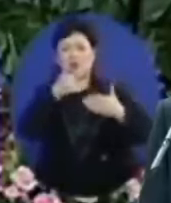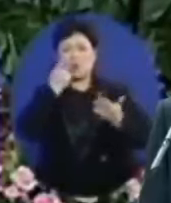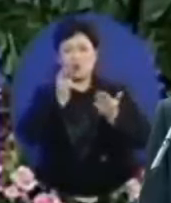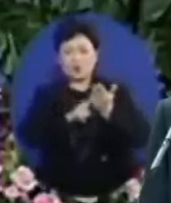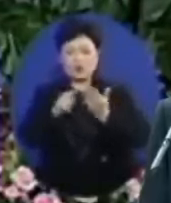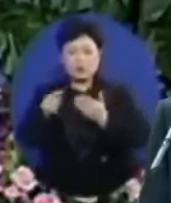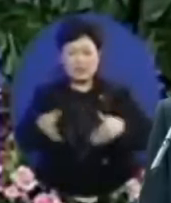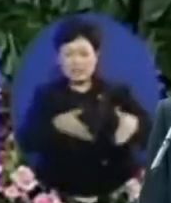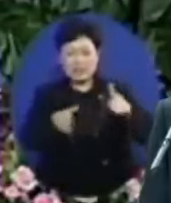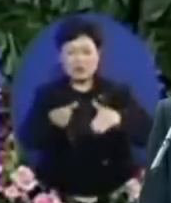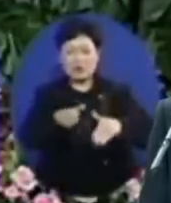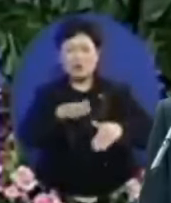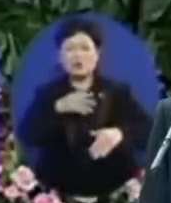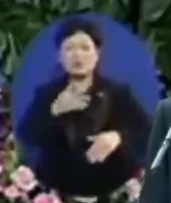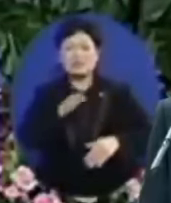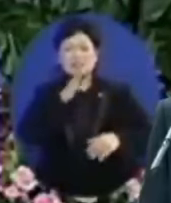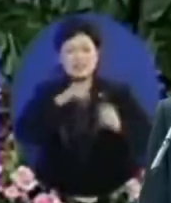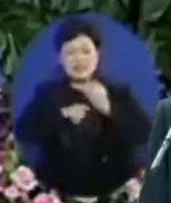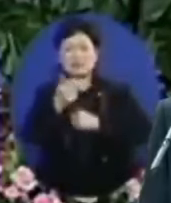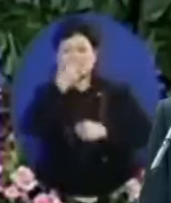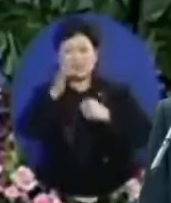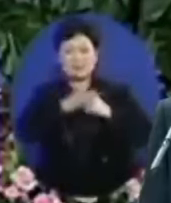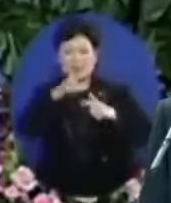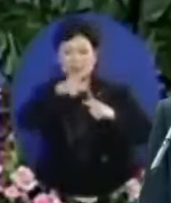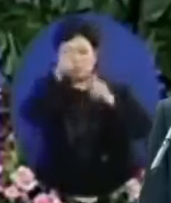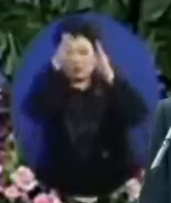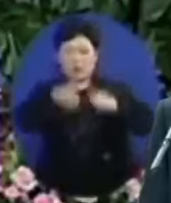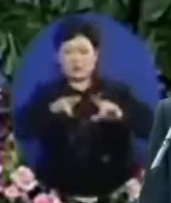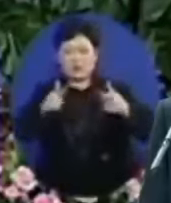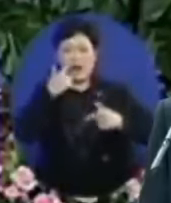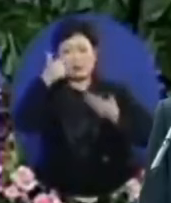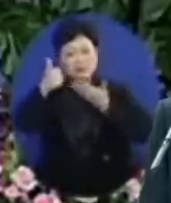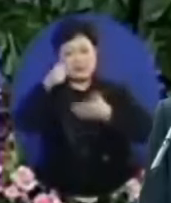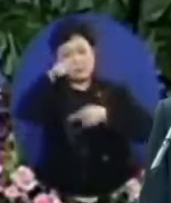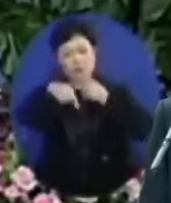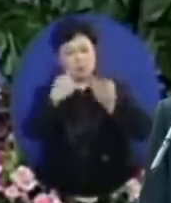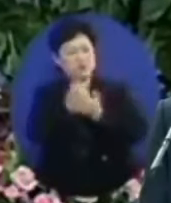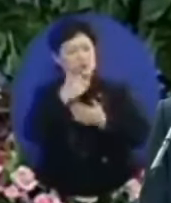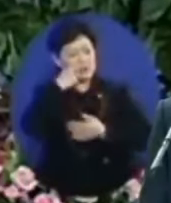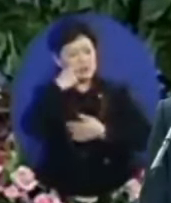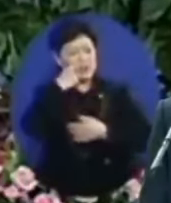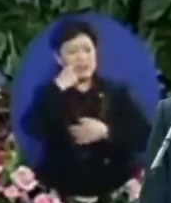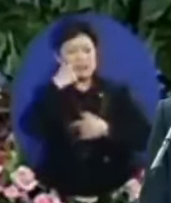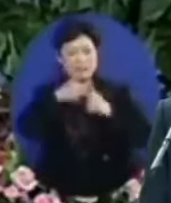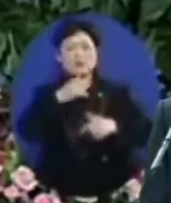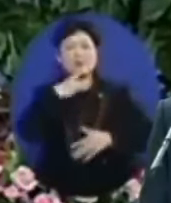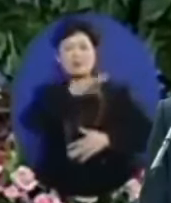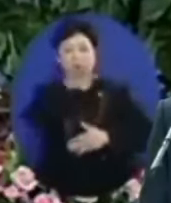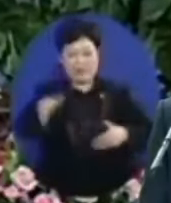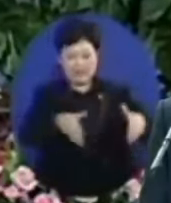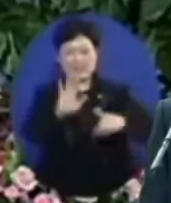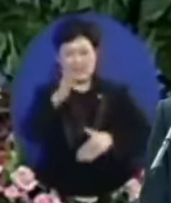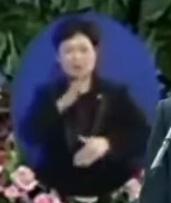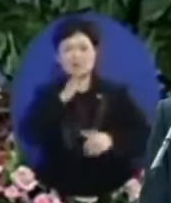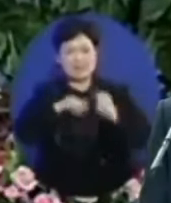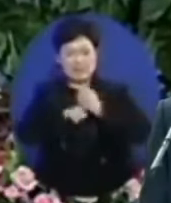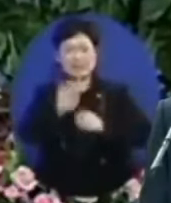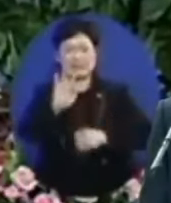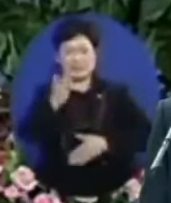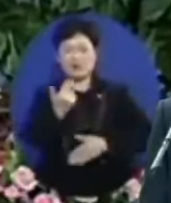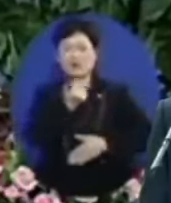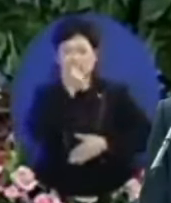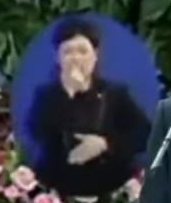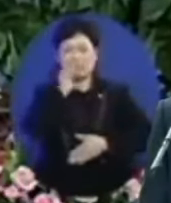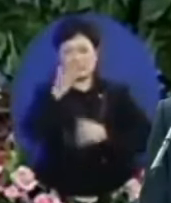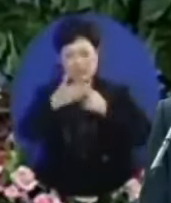길이요 진리요 생명이니 나로 말미암지 않고는 아버지께로 올 자가 없나니라. 예수님만이 우리의 길이 되고 진리가 되고